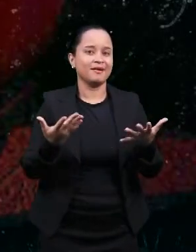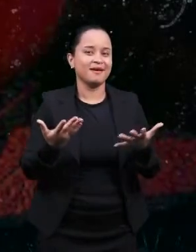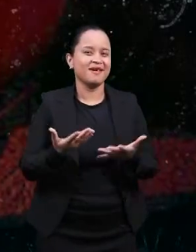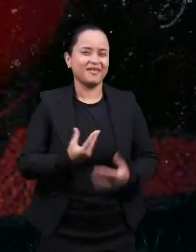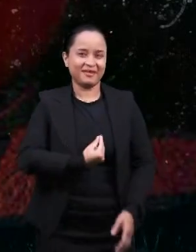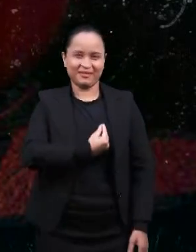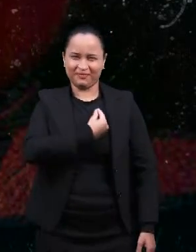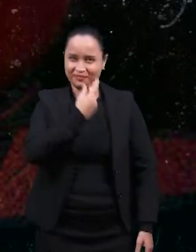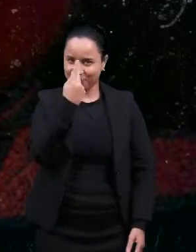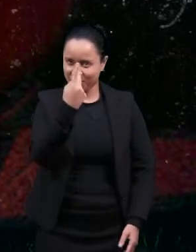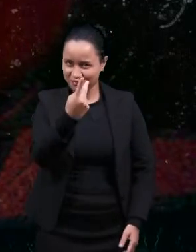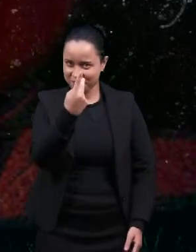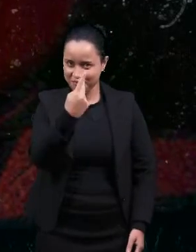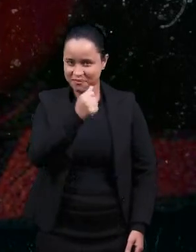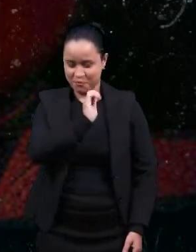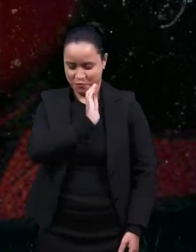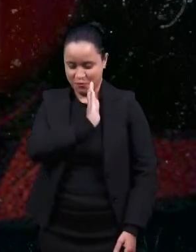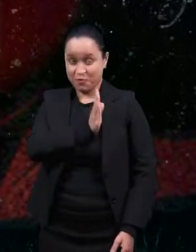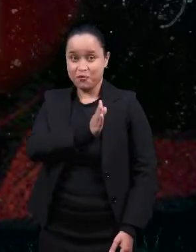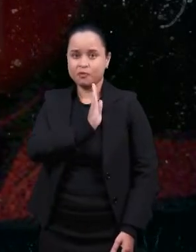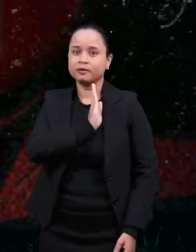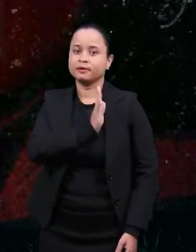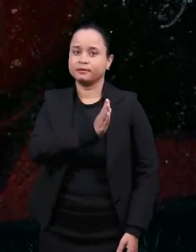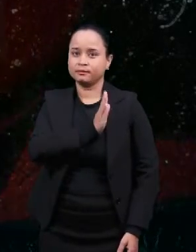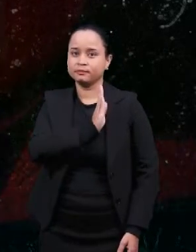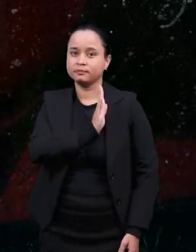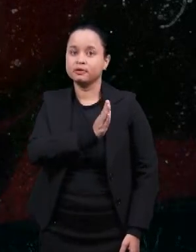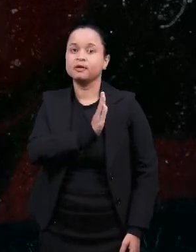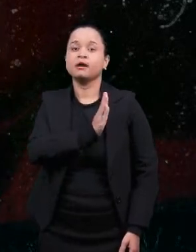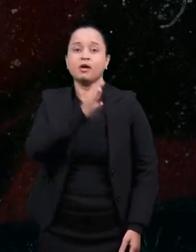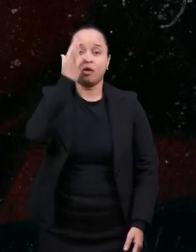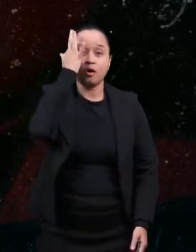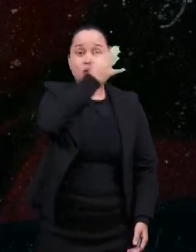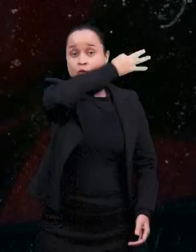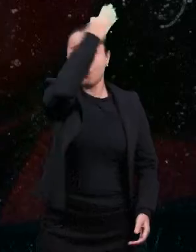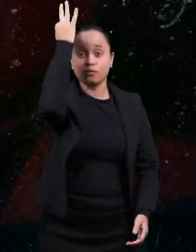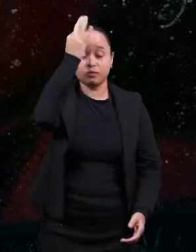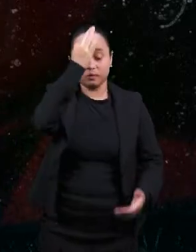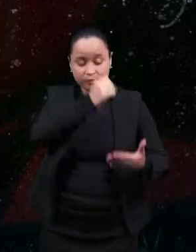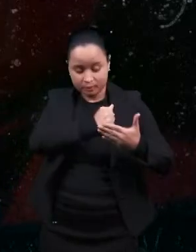Наполни житницы свои духовными благословениями.